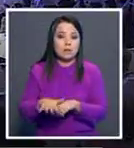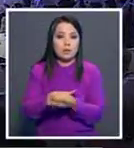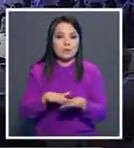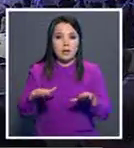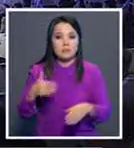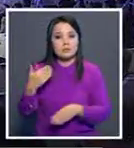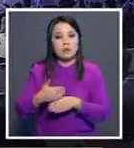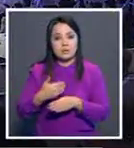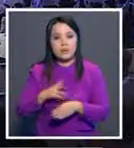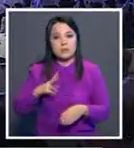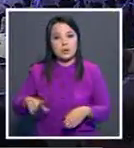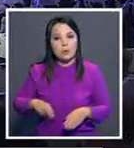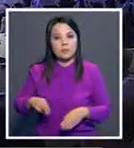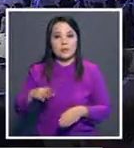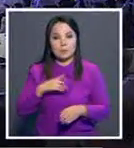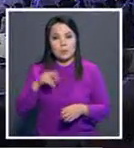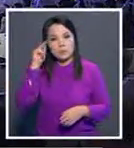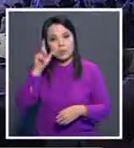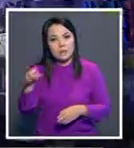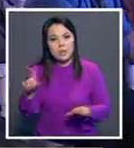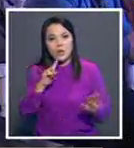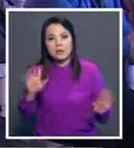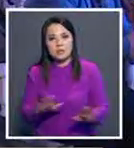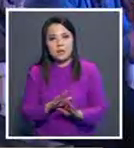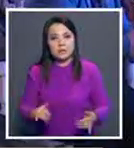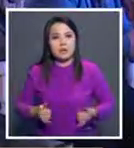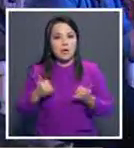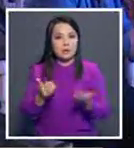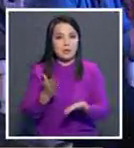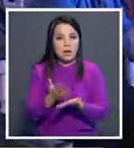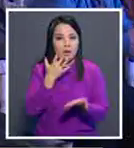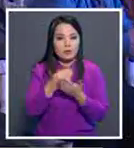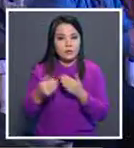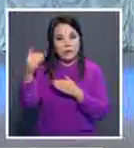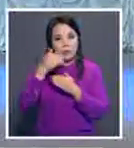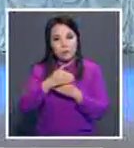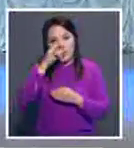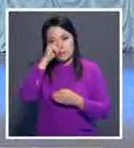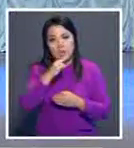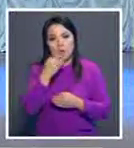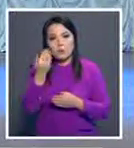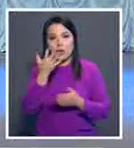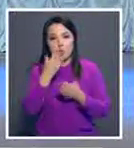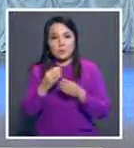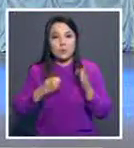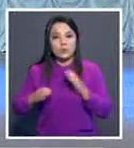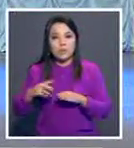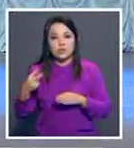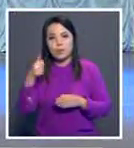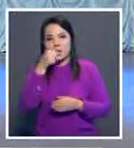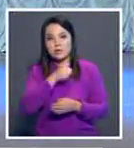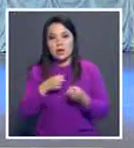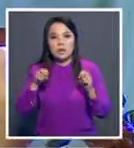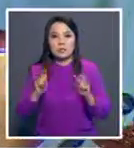сахнада әншінің қызымен шәкірттері ән салды. Тельман Нүркенов өзінің шығармашылық кешін Қазақ ұлттық өнер университетінің 20 жылдығына